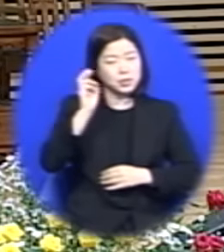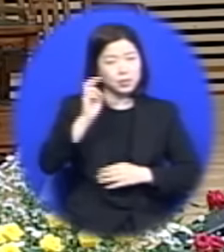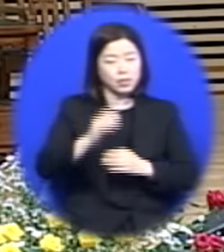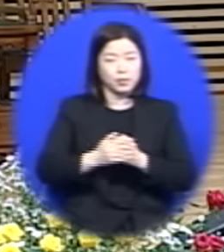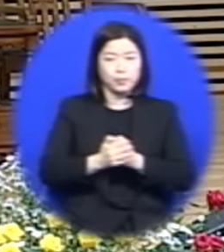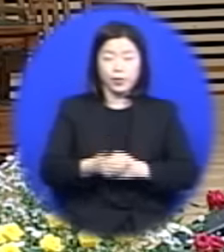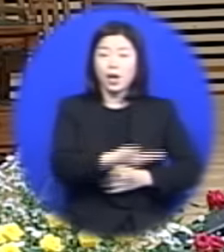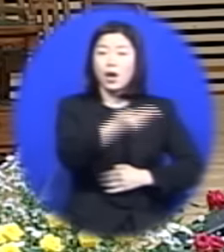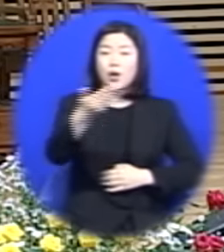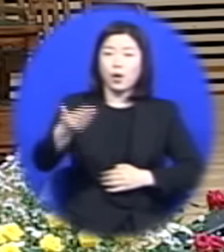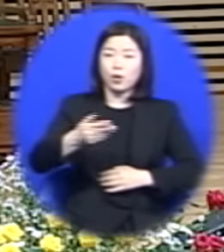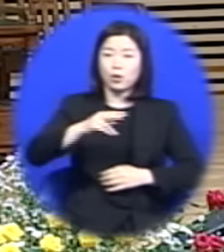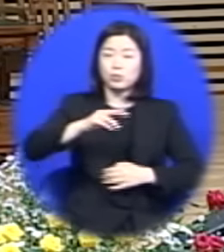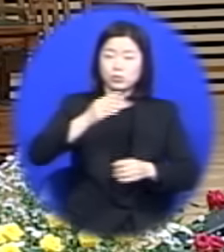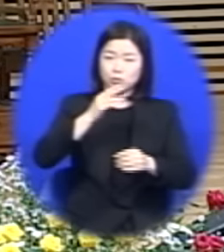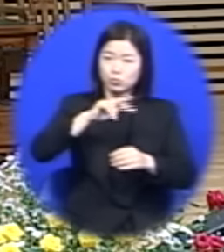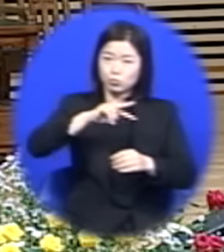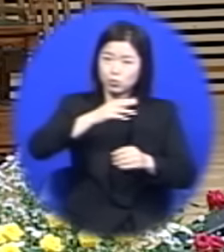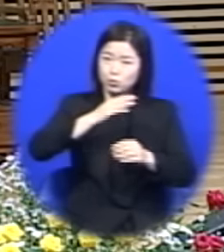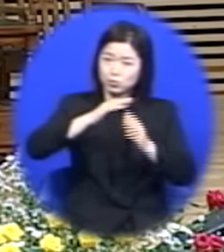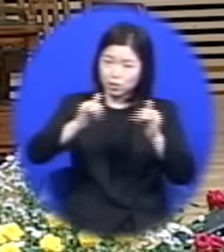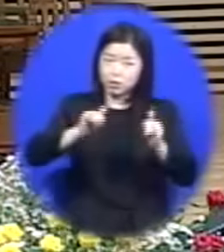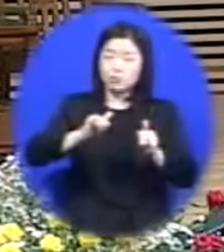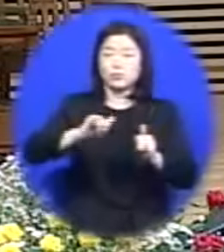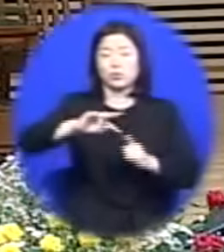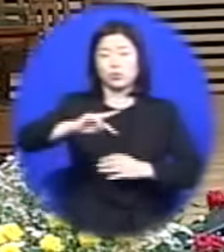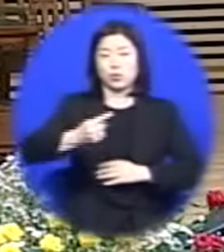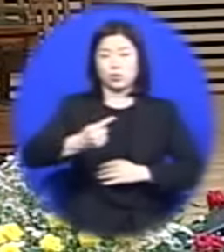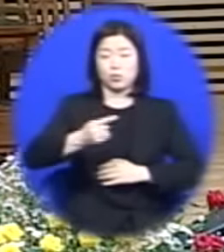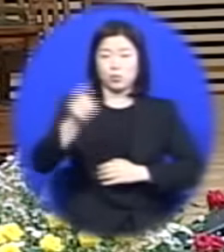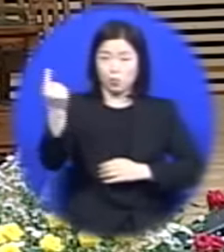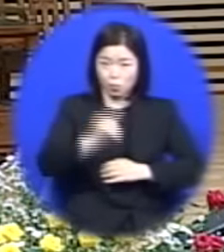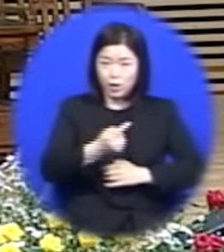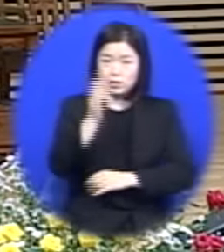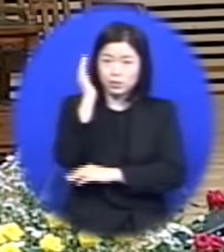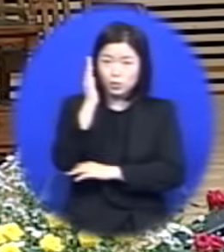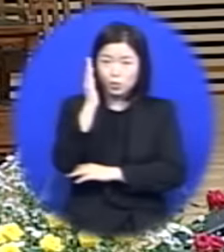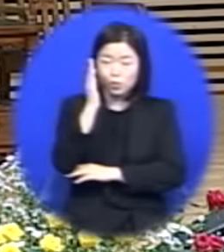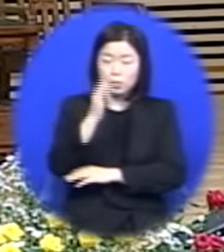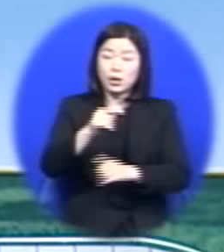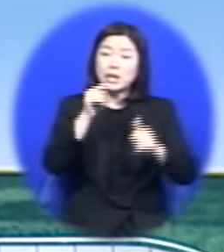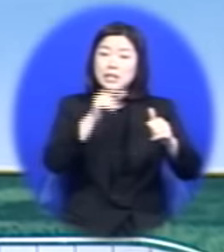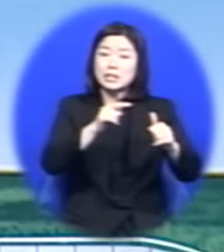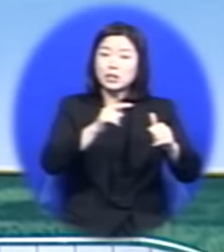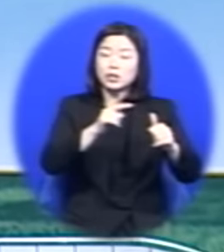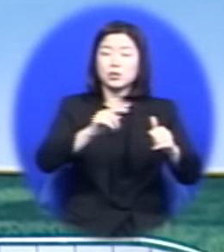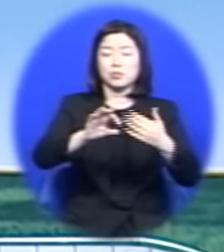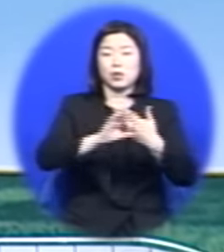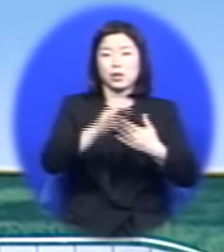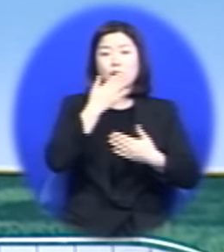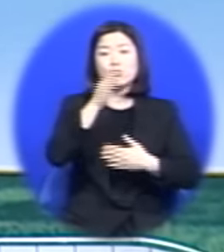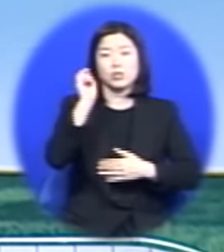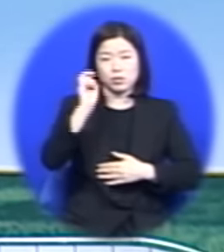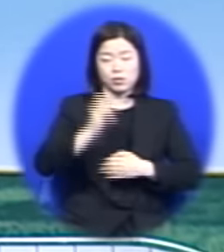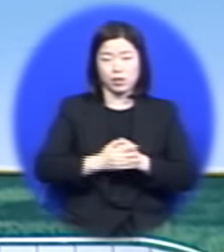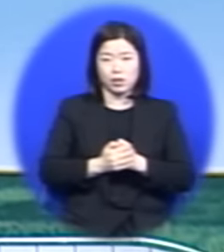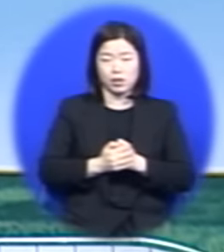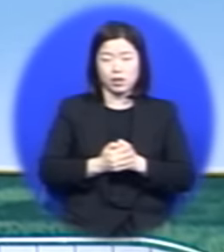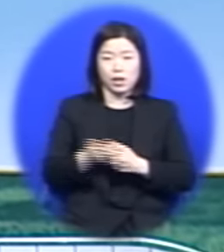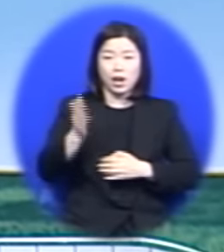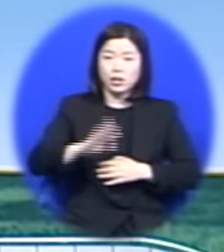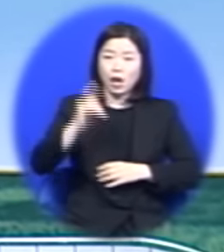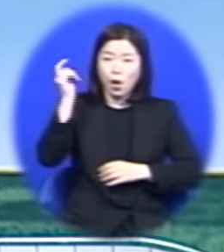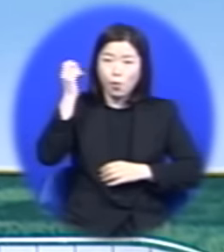아마 여러분들 중에 누구를 나와서 설교하라고 해도 할 수 있을 거예요, 이제는. 그런데 오늘 왜또 사랑에 대한 설교를